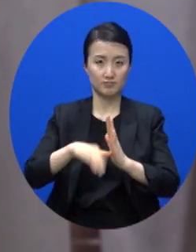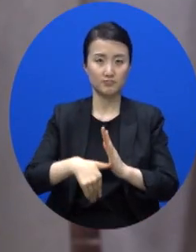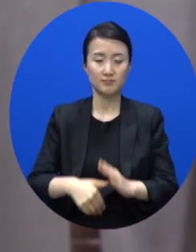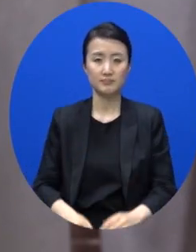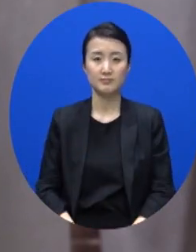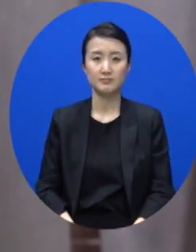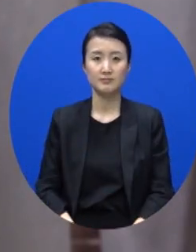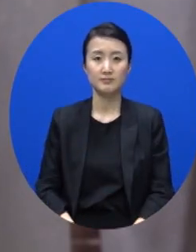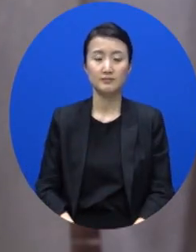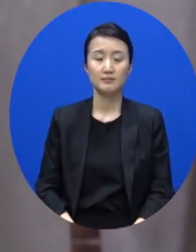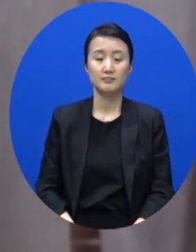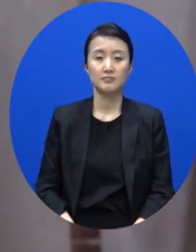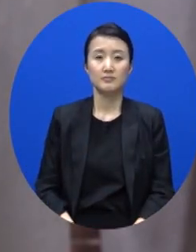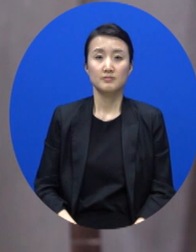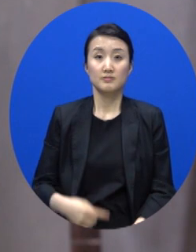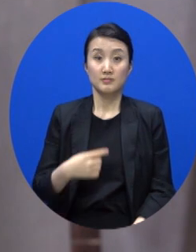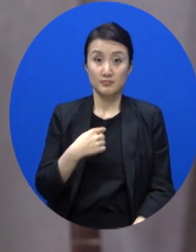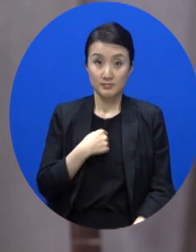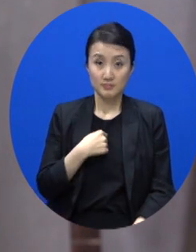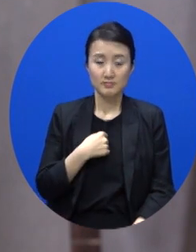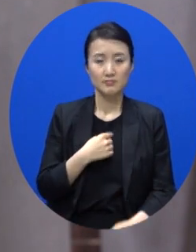평소 제가 한악을 하면서도